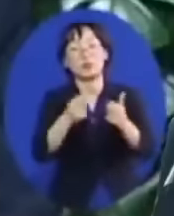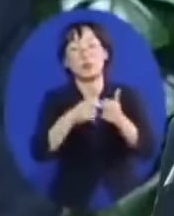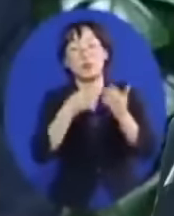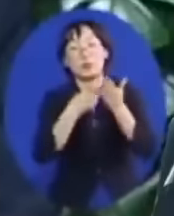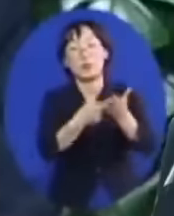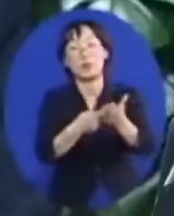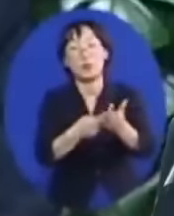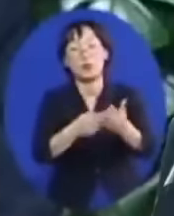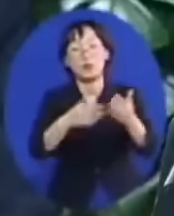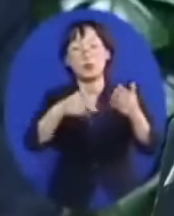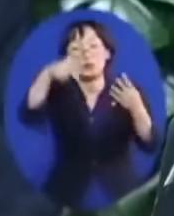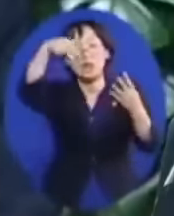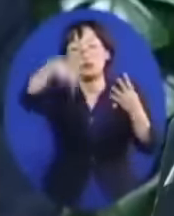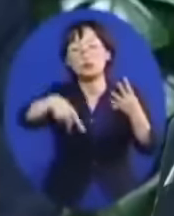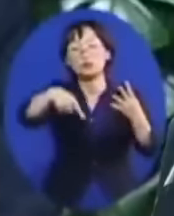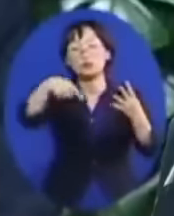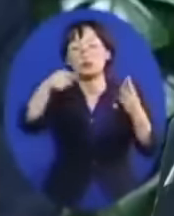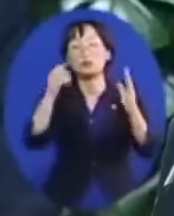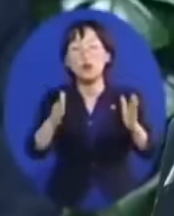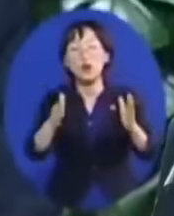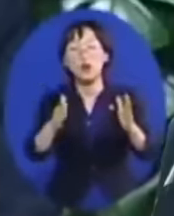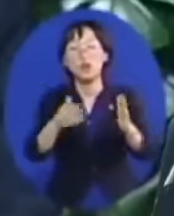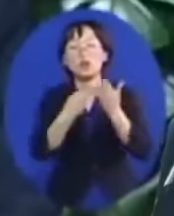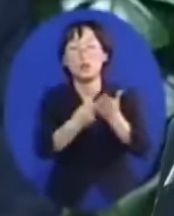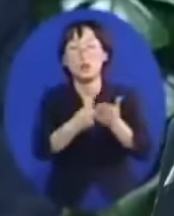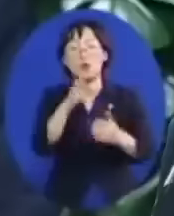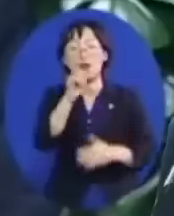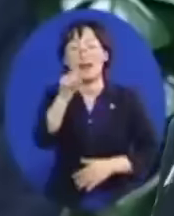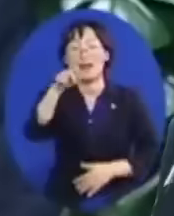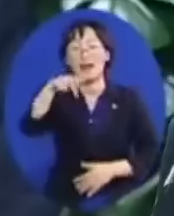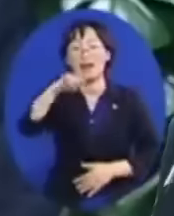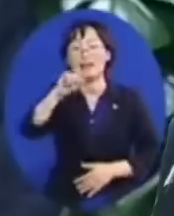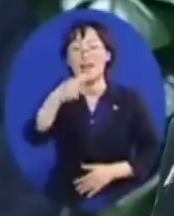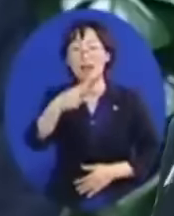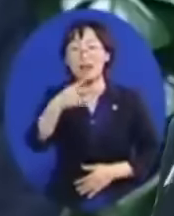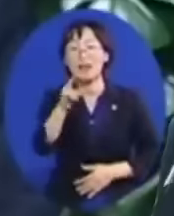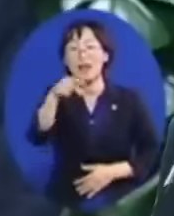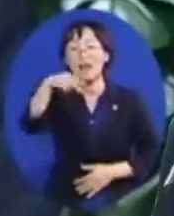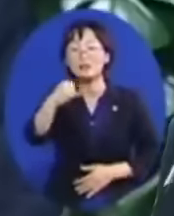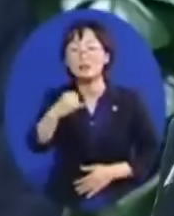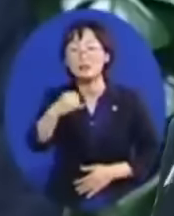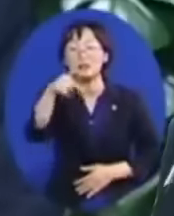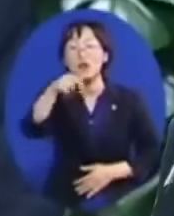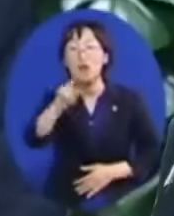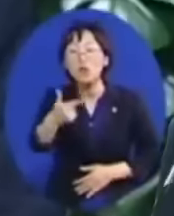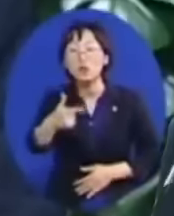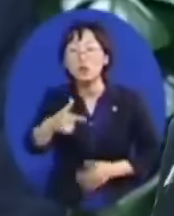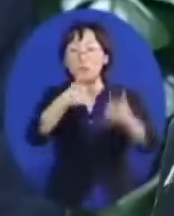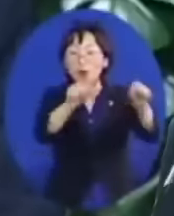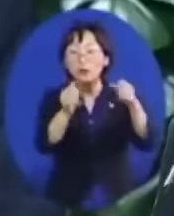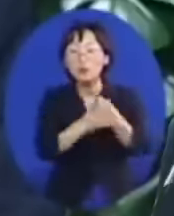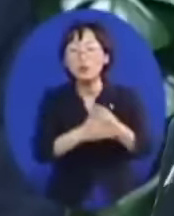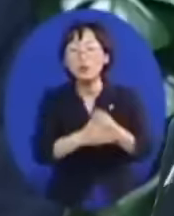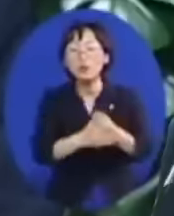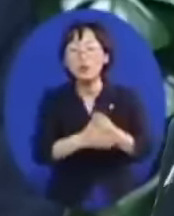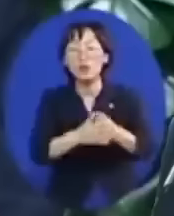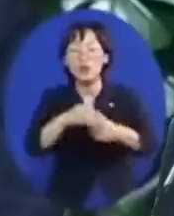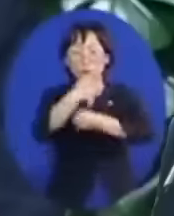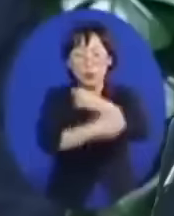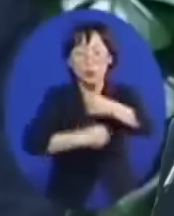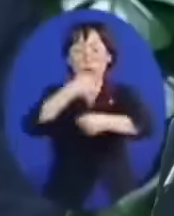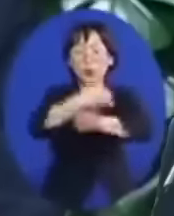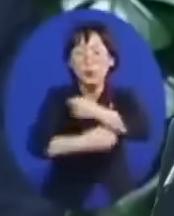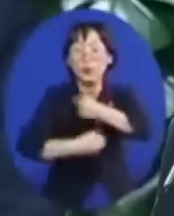4주간 동안 입원해서 아킬레스건의 치료를 위해서는 또 5주나 기부수를 해야 되는 것입니다. 병원에서는 아킬레스건을